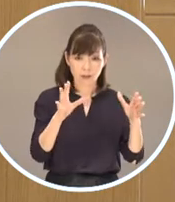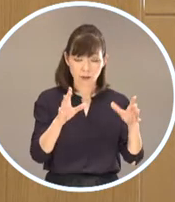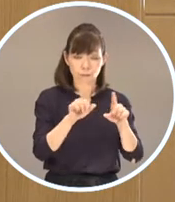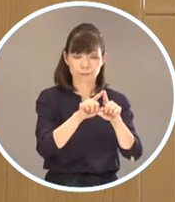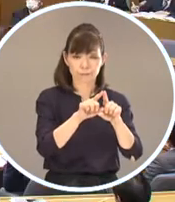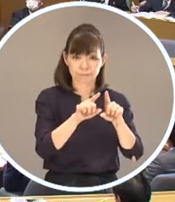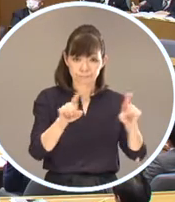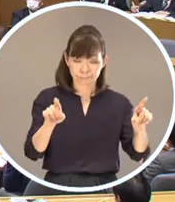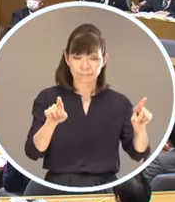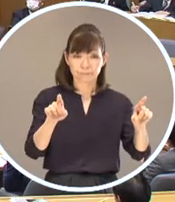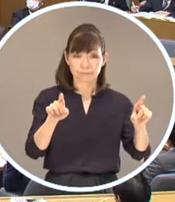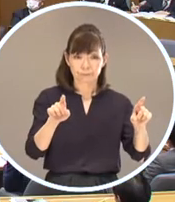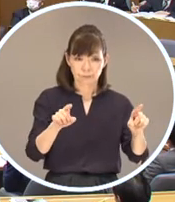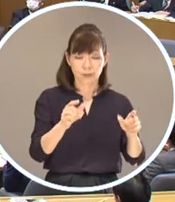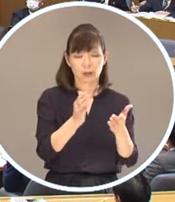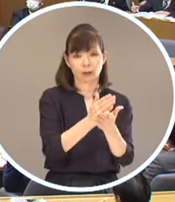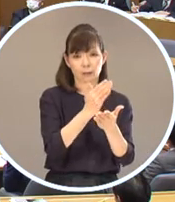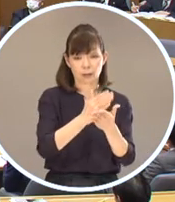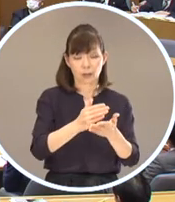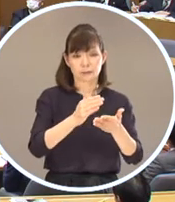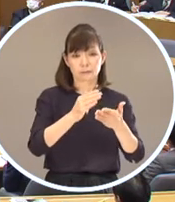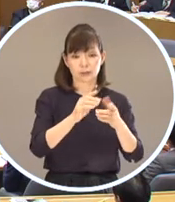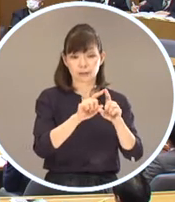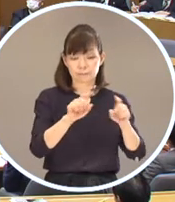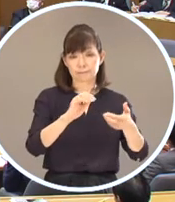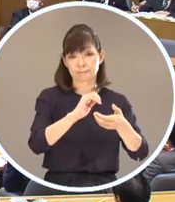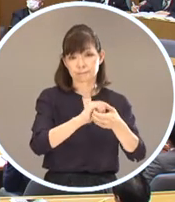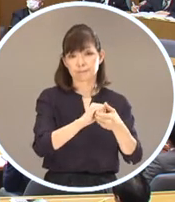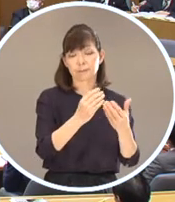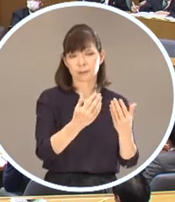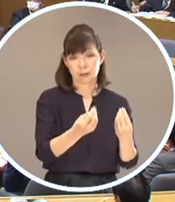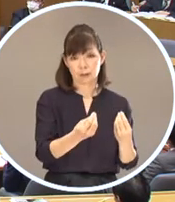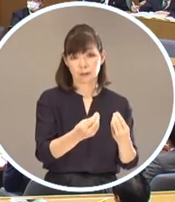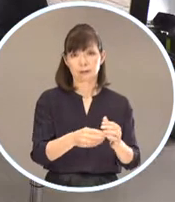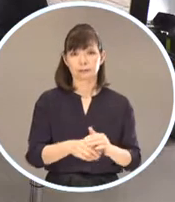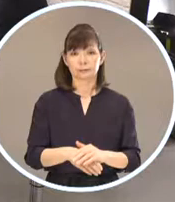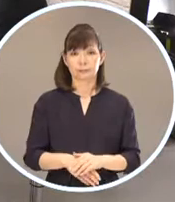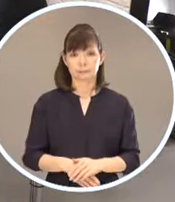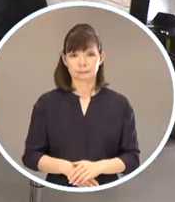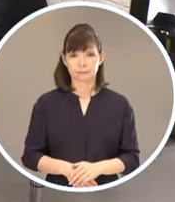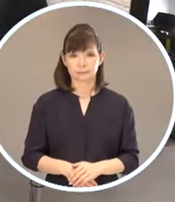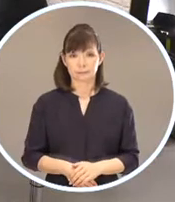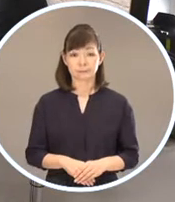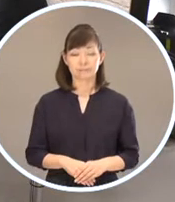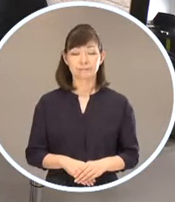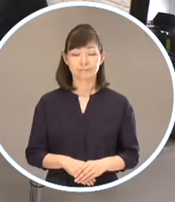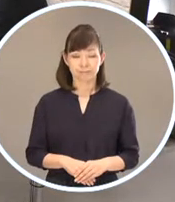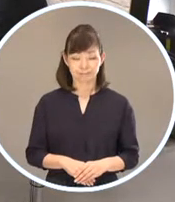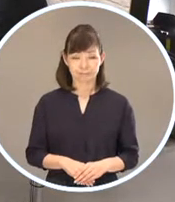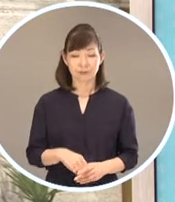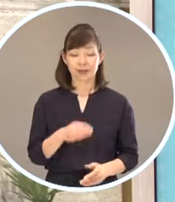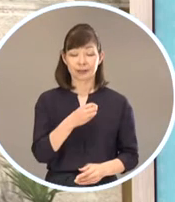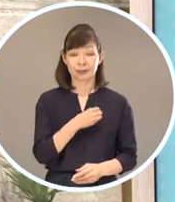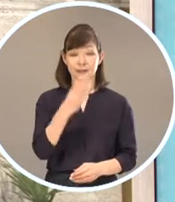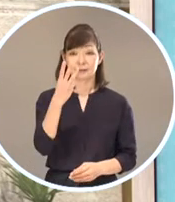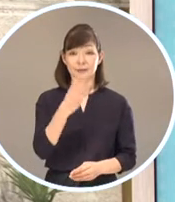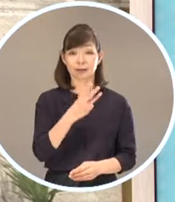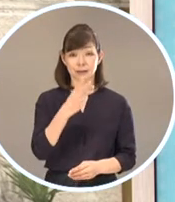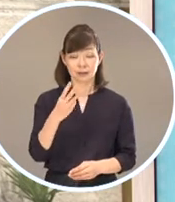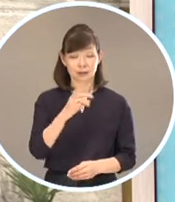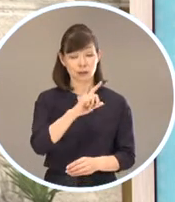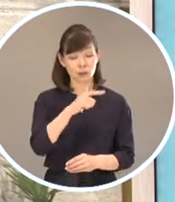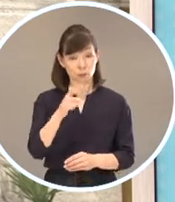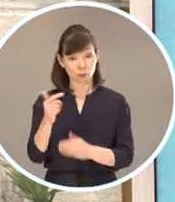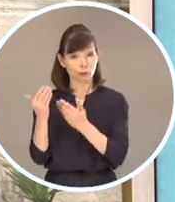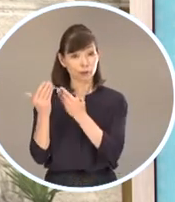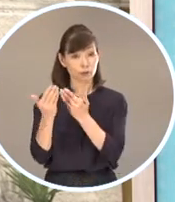を設定する必要はないものと判断し設定したものでございます。 はい、3名の議員、さまざまな角度から